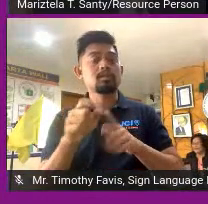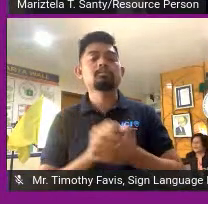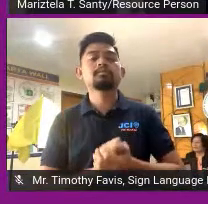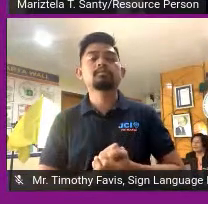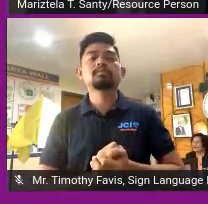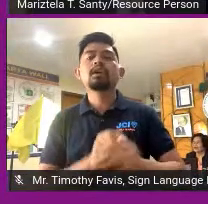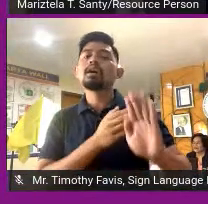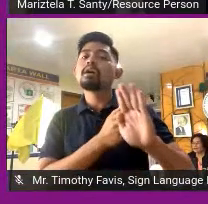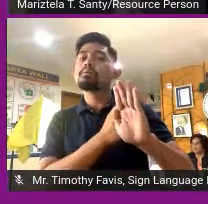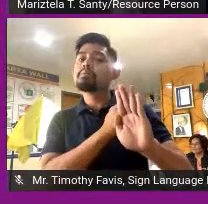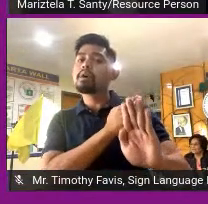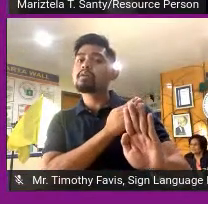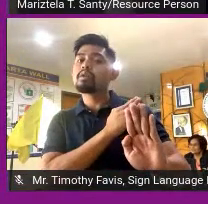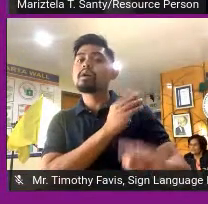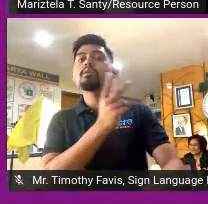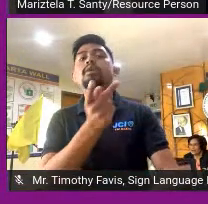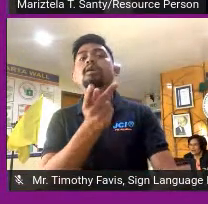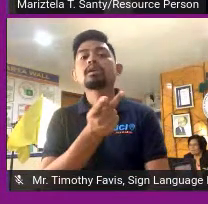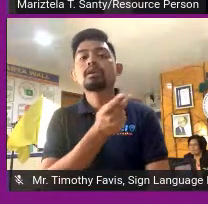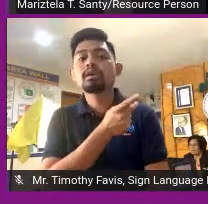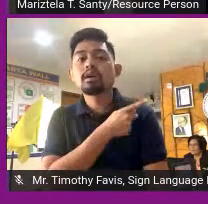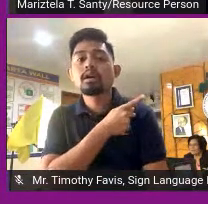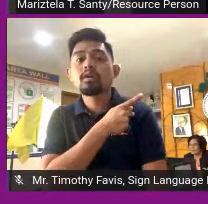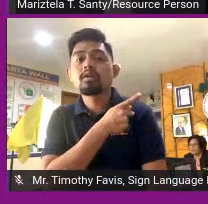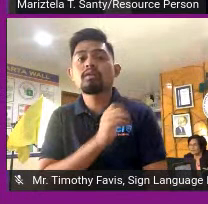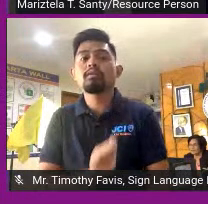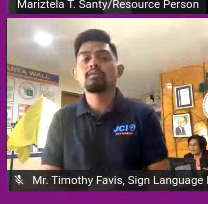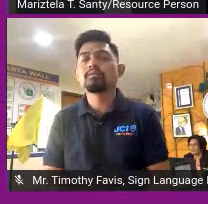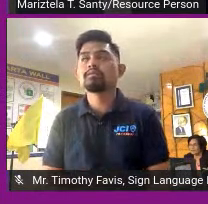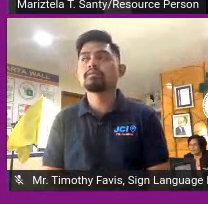kasi magkaroon ng ano,